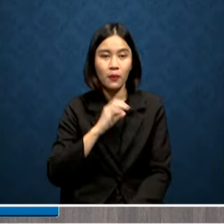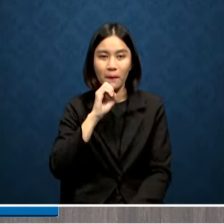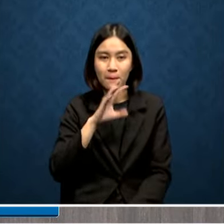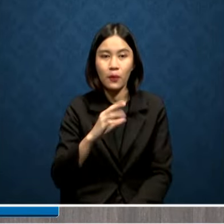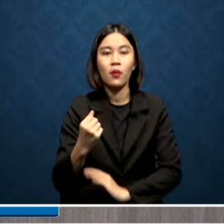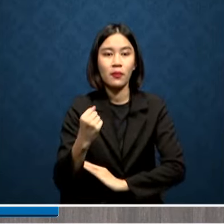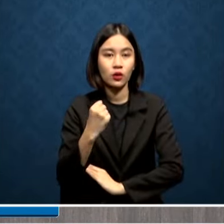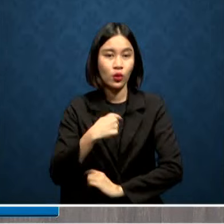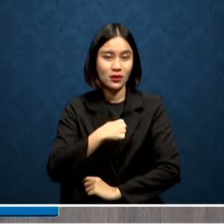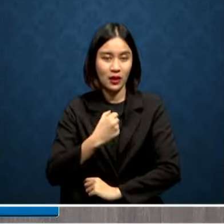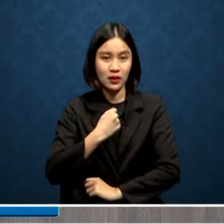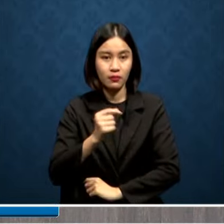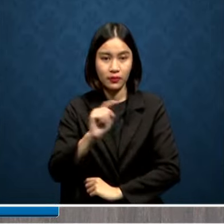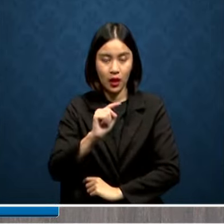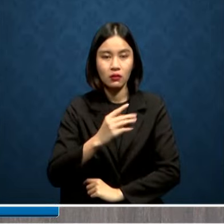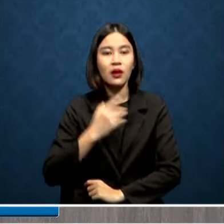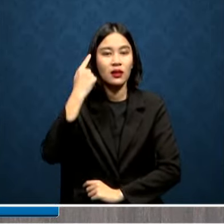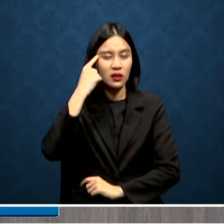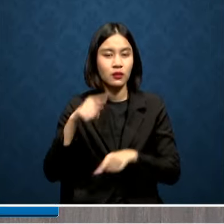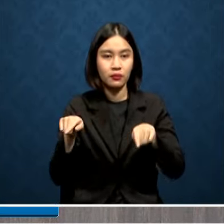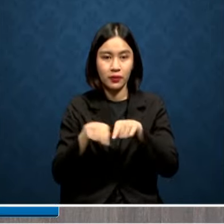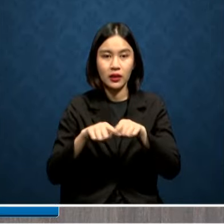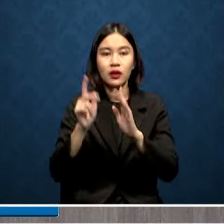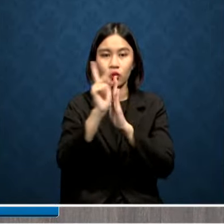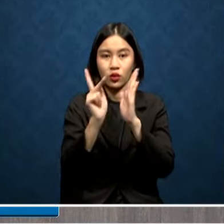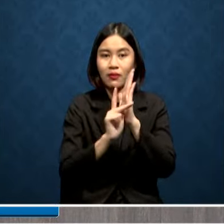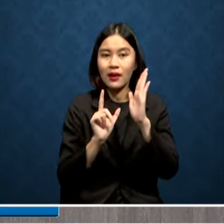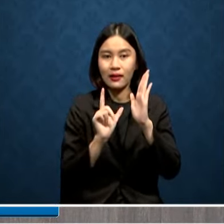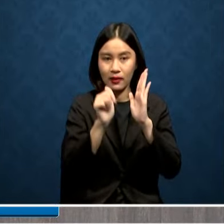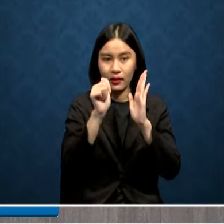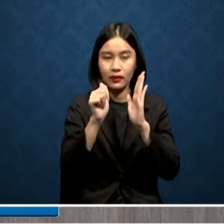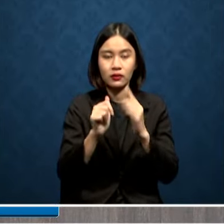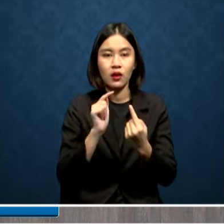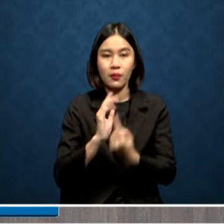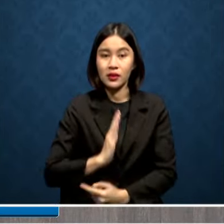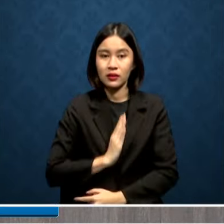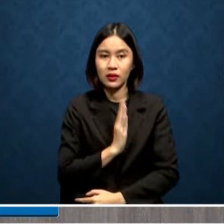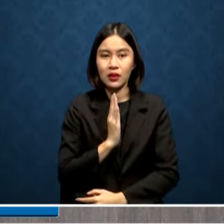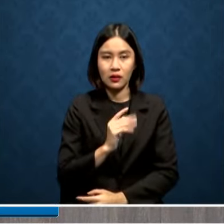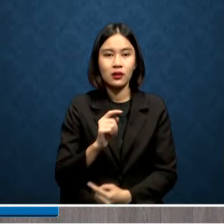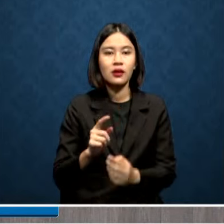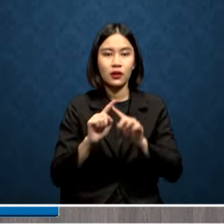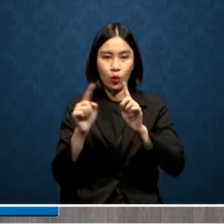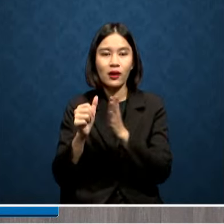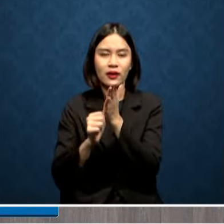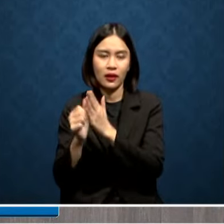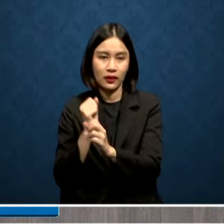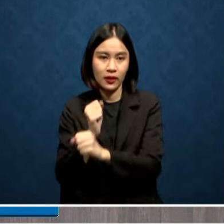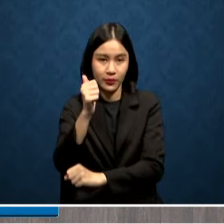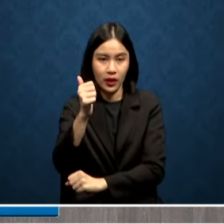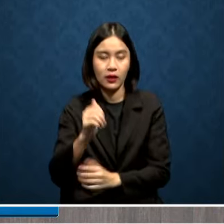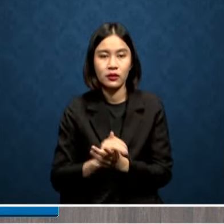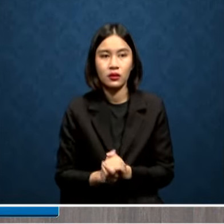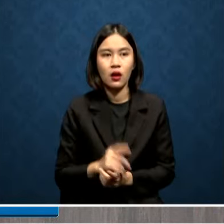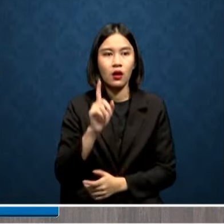มั่นคงและมั่นใจว่าผมเห็นด้วยว่าเป็นกฎหมายใหญ่เป็นศักดิ์สูงสุดแต่ต้องแก้ได้ในขณะ